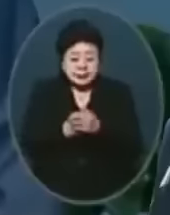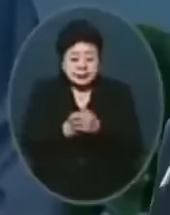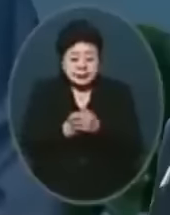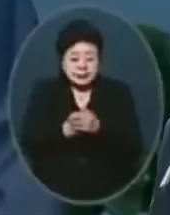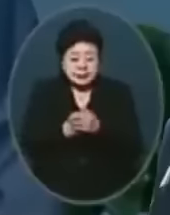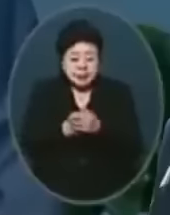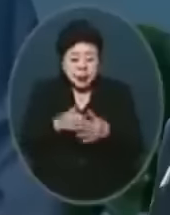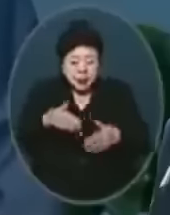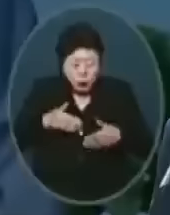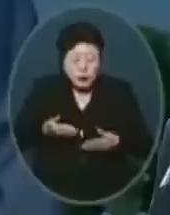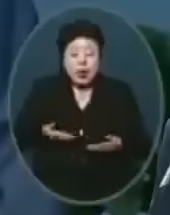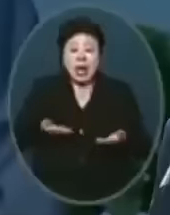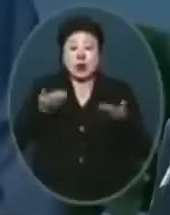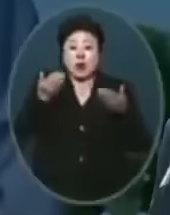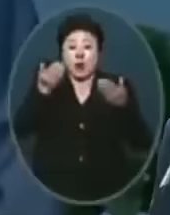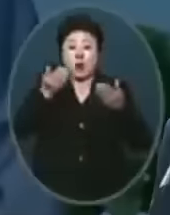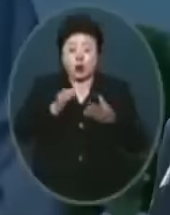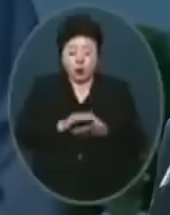봄이 가고